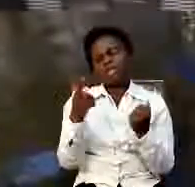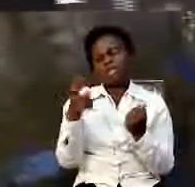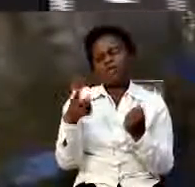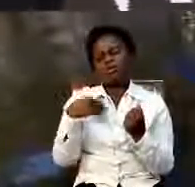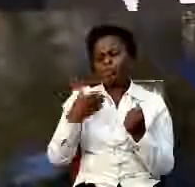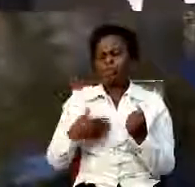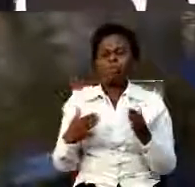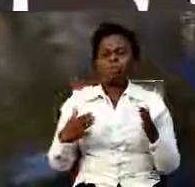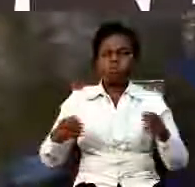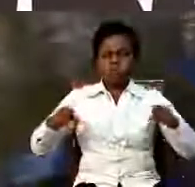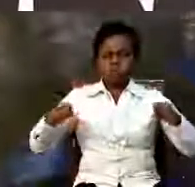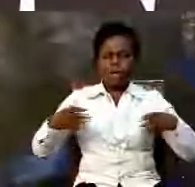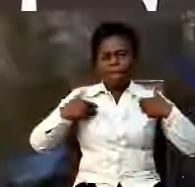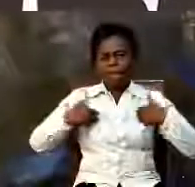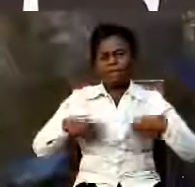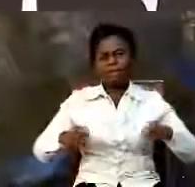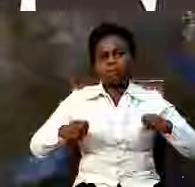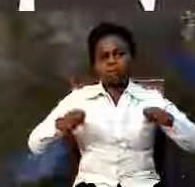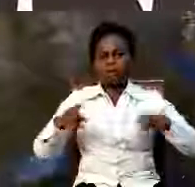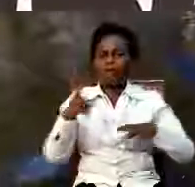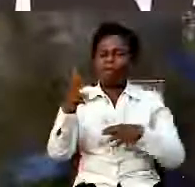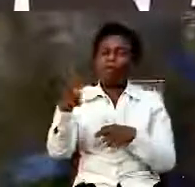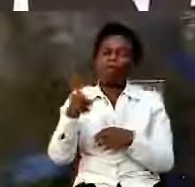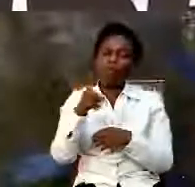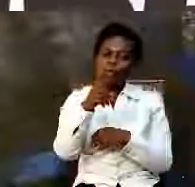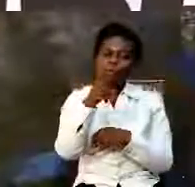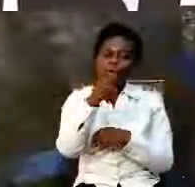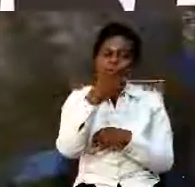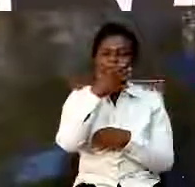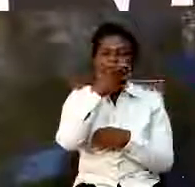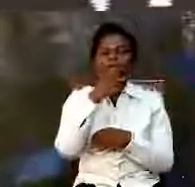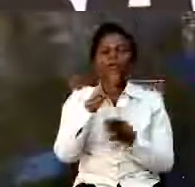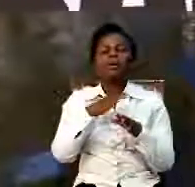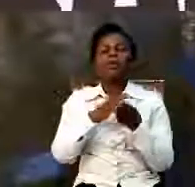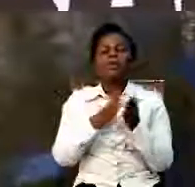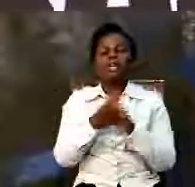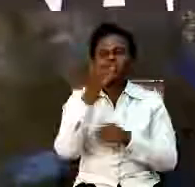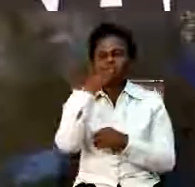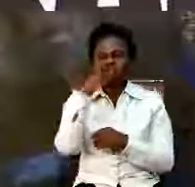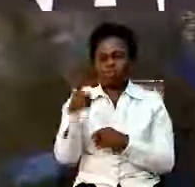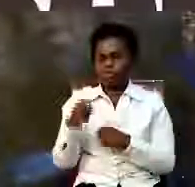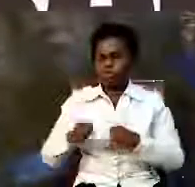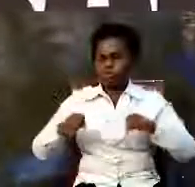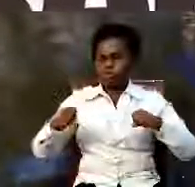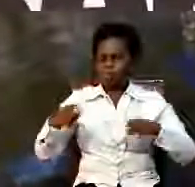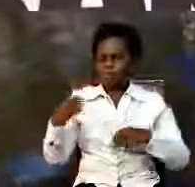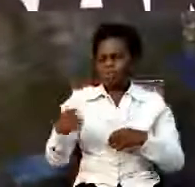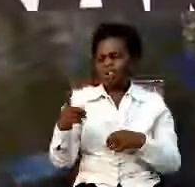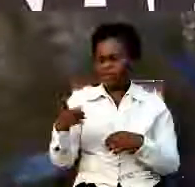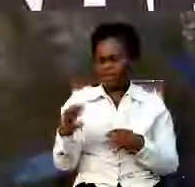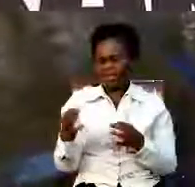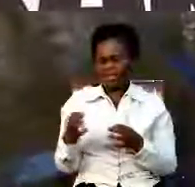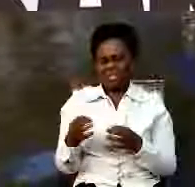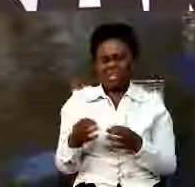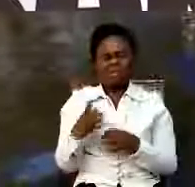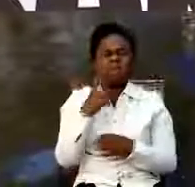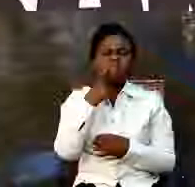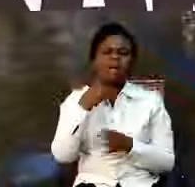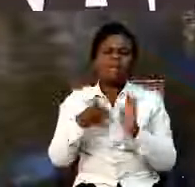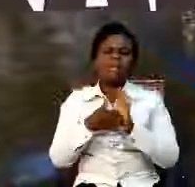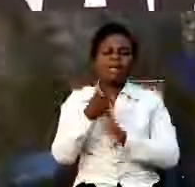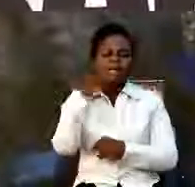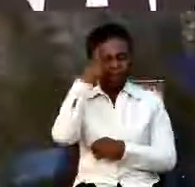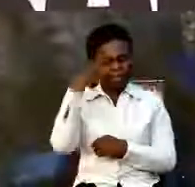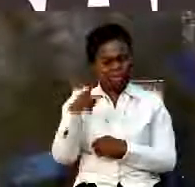kunenepa. Halafu wewe unamsia sasa wewe naona siku hizi umenenepa sana siku hizi. Sasa anaanza kufikiri hii ni sifa au ni ujumbe kwamba